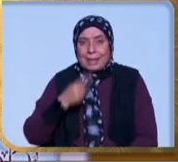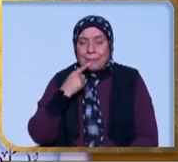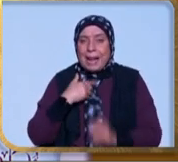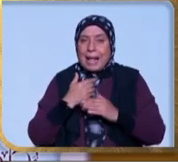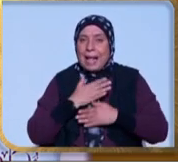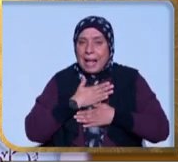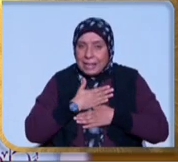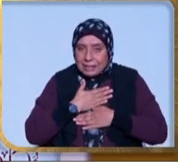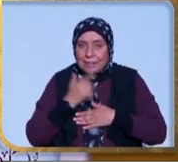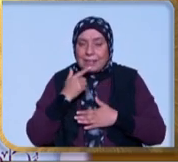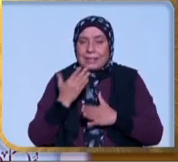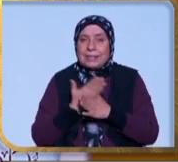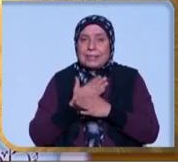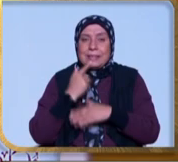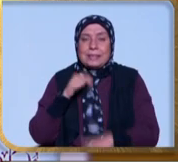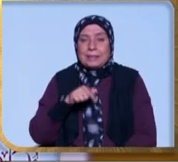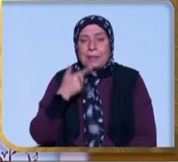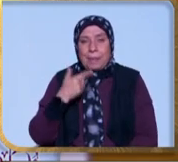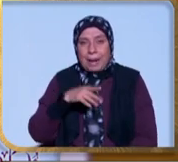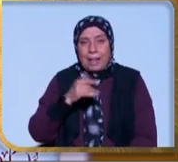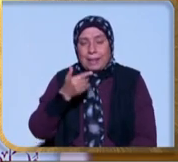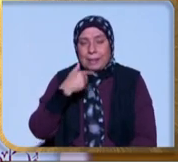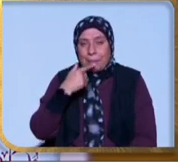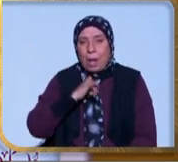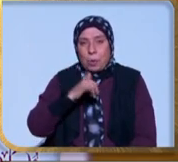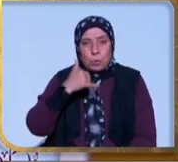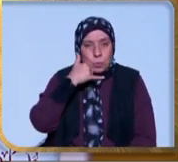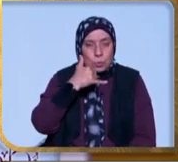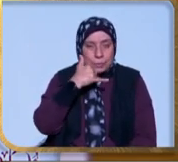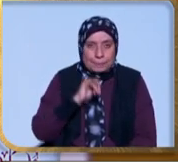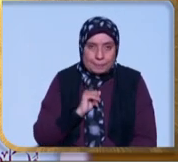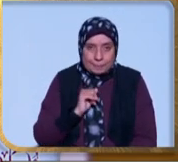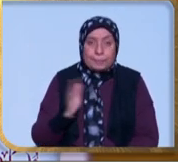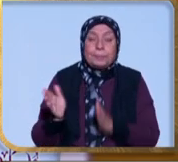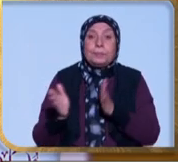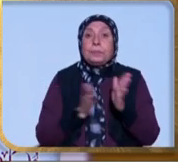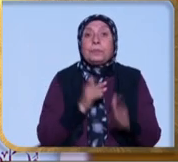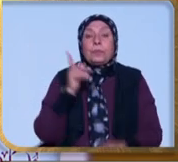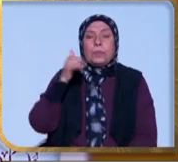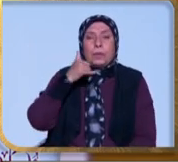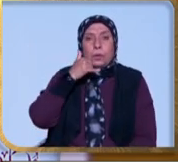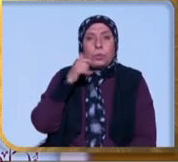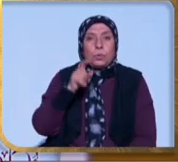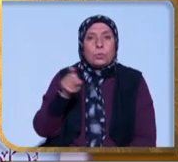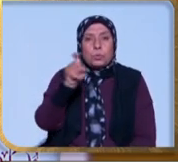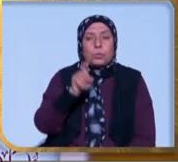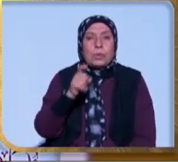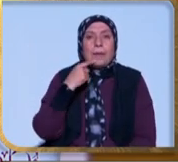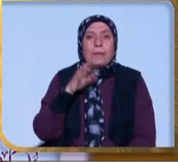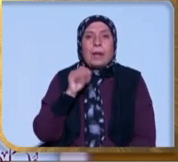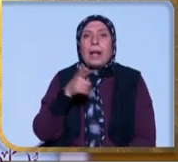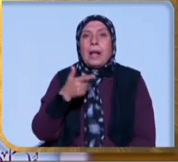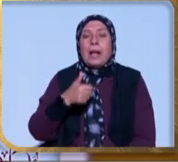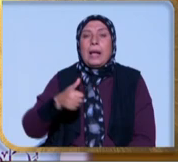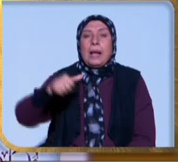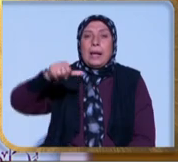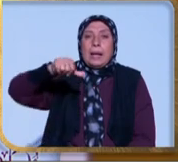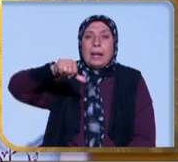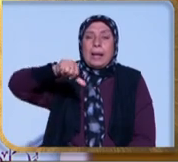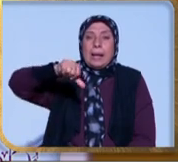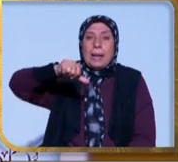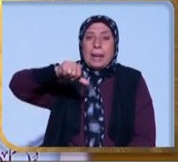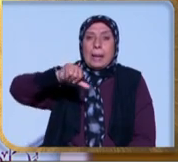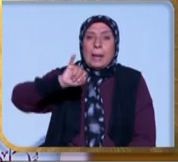حبيبتي. أبدا أسعدتينا، أهلا وسهلا. الله يخليك يا حبيبتي. حبيبتي إيه الفرق بين كلمة امرأة بالته المربوطة وامرأة بالته